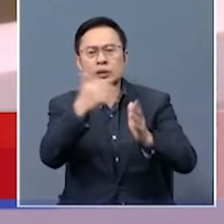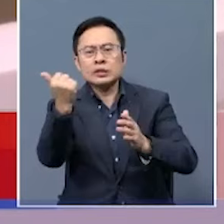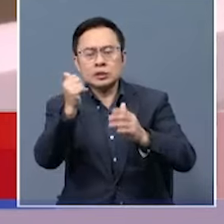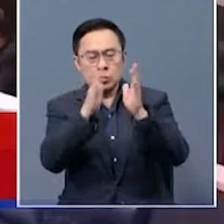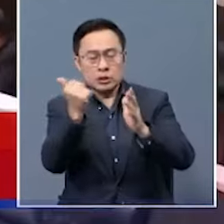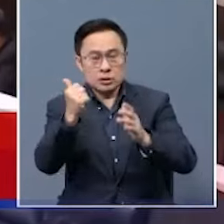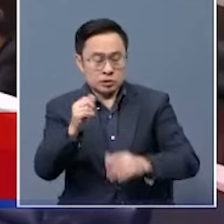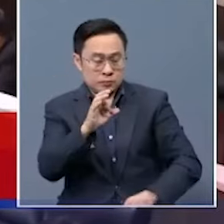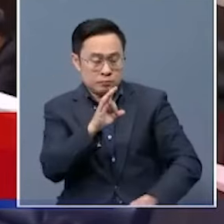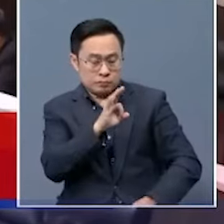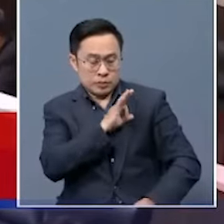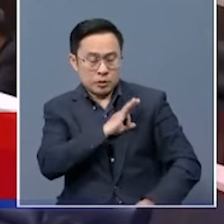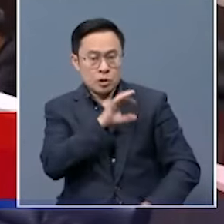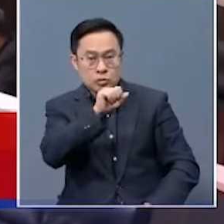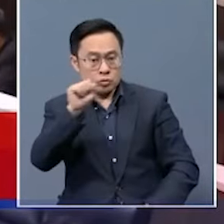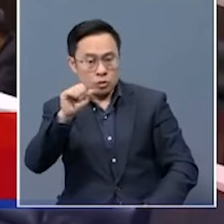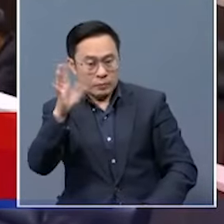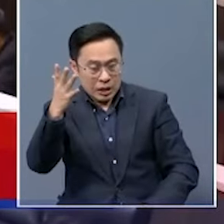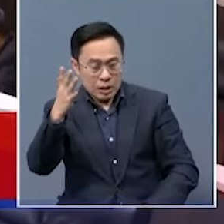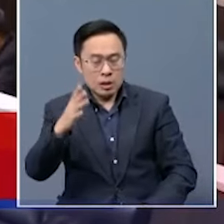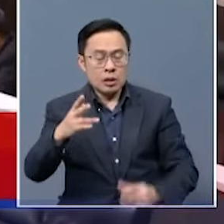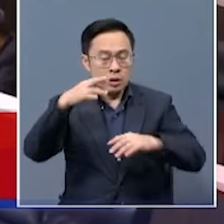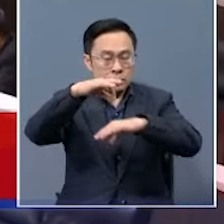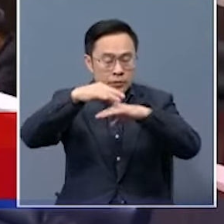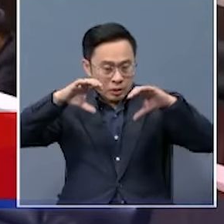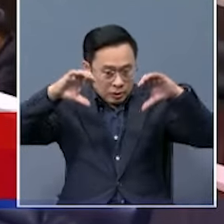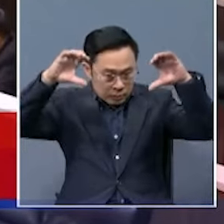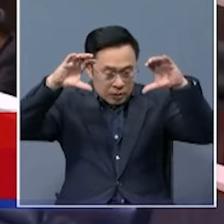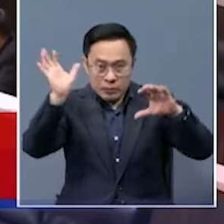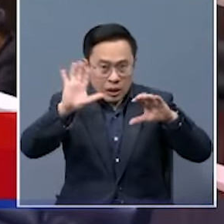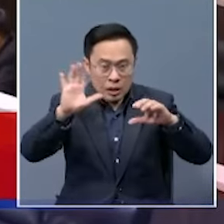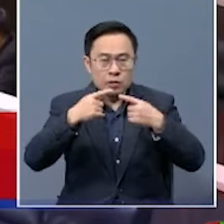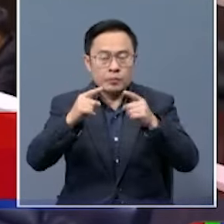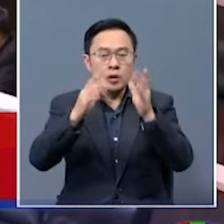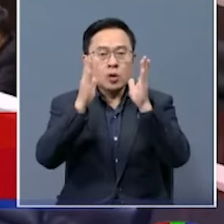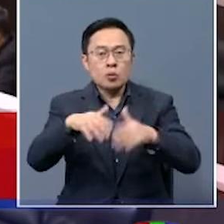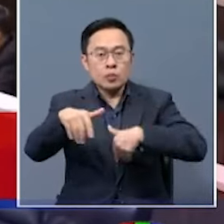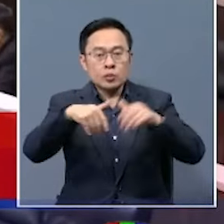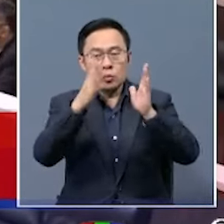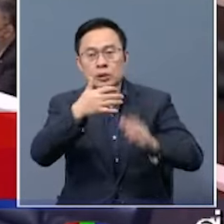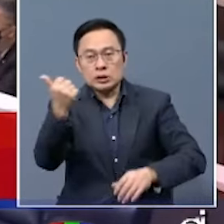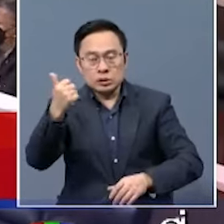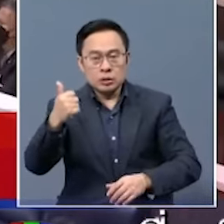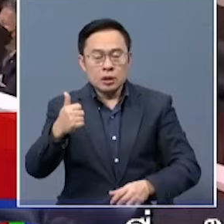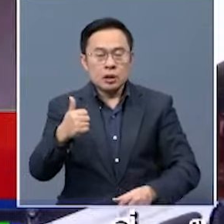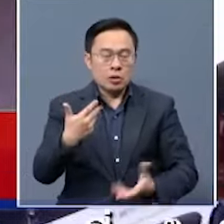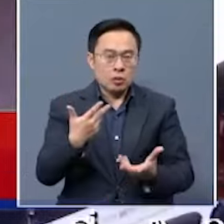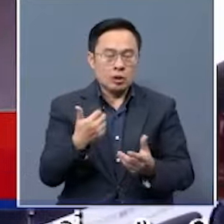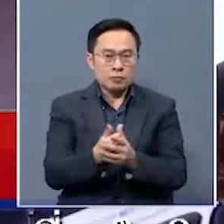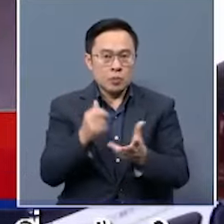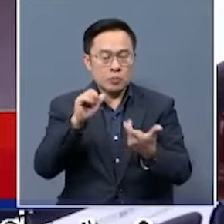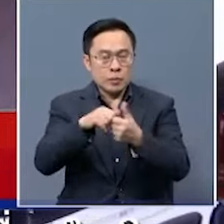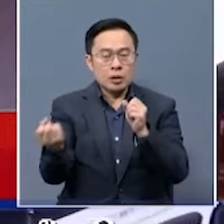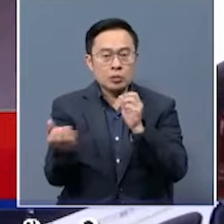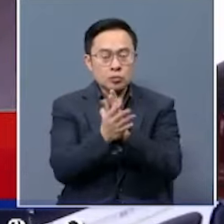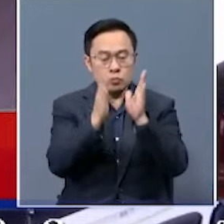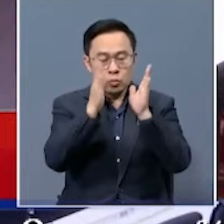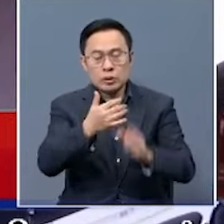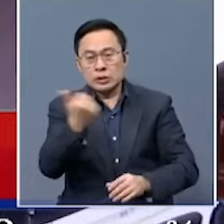รีและสมาชิกสภาผู้แทนราษฎรก่อนที่ผู้ที่ถูกพาดพิงเนี่ยนะครับจะร้องมายังประธานสภาเพราะได้รับความเสียห